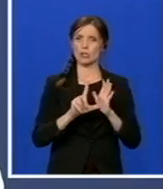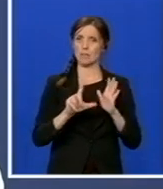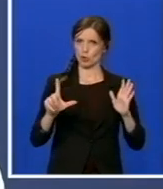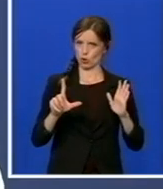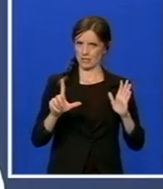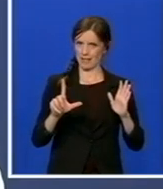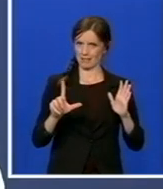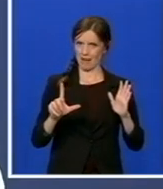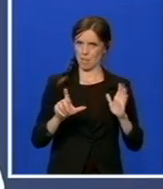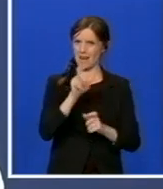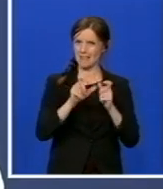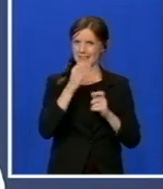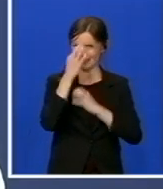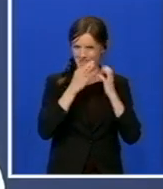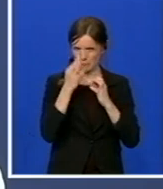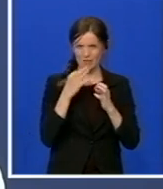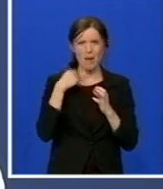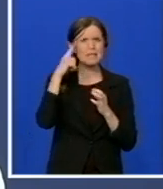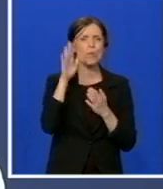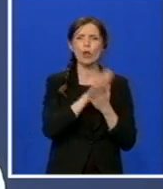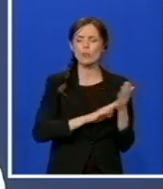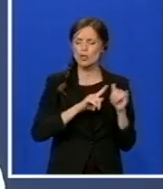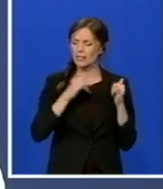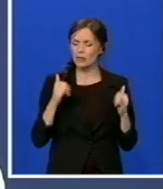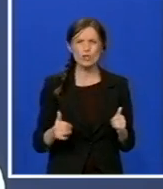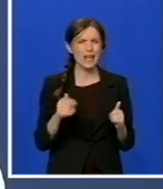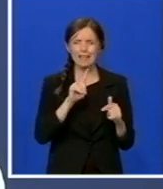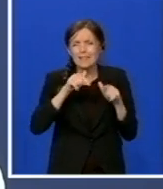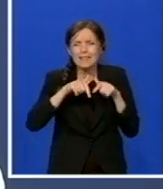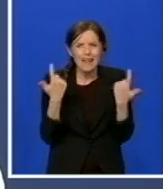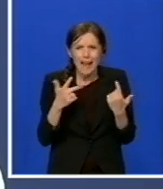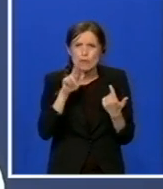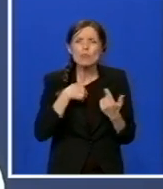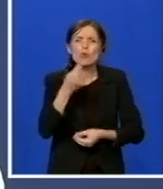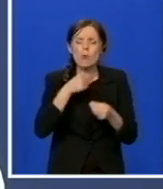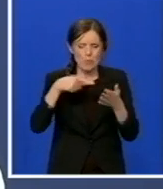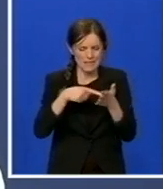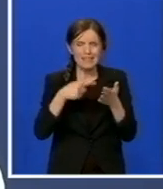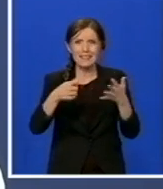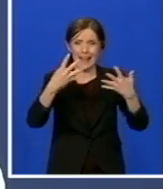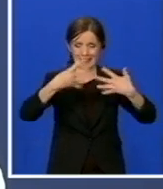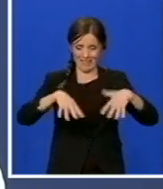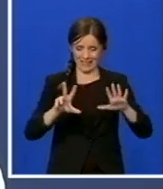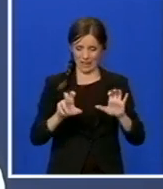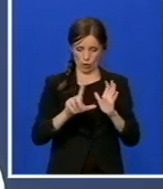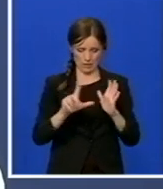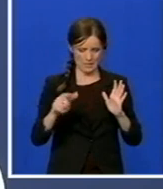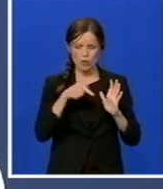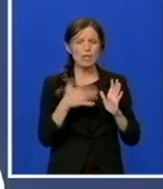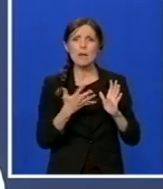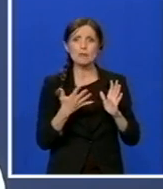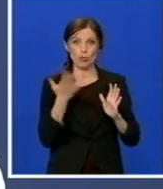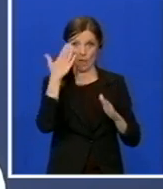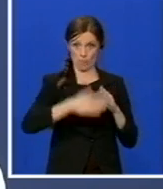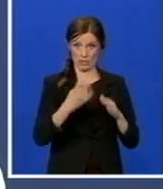od početka ovi brojevi nisu sasvim jasni. Možemo li taj broj da raščlanimo? Dakle, da li su to oni koji su testirani u poslednjih 24